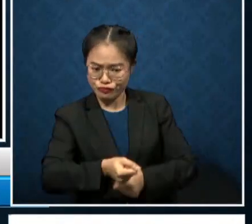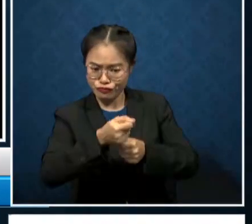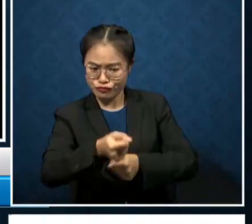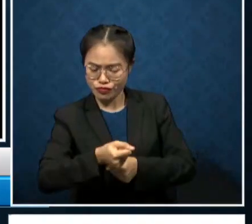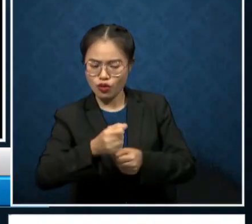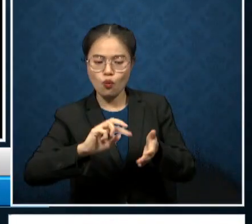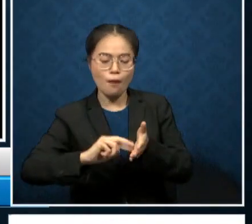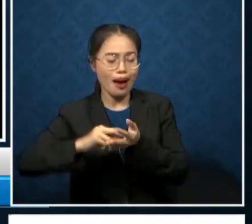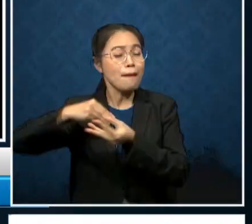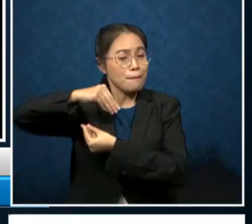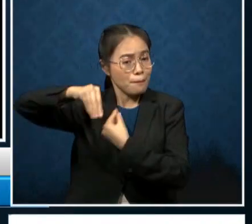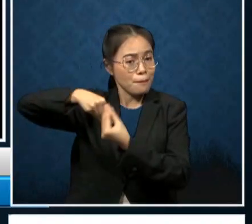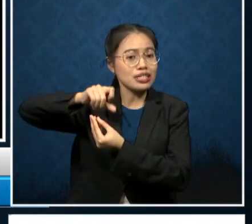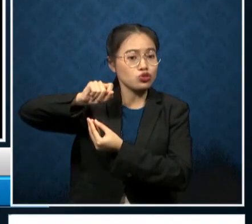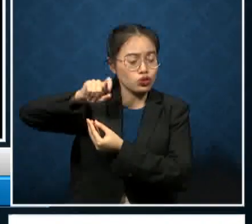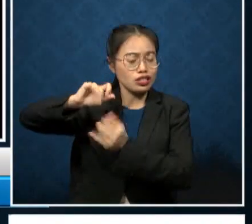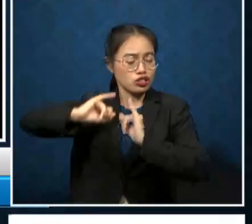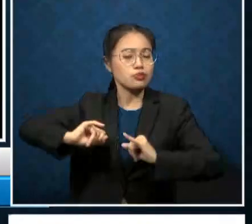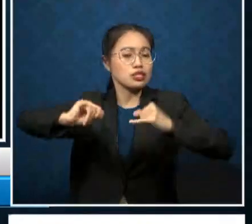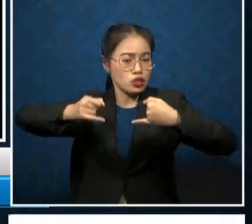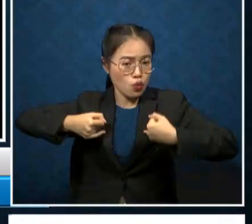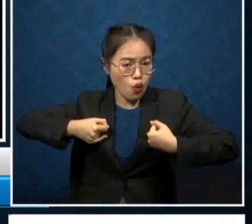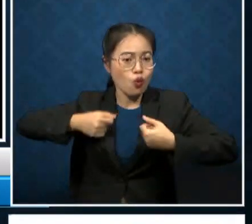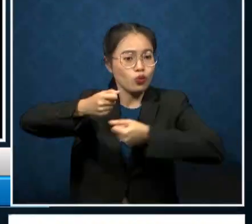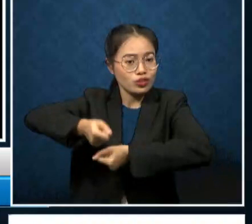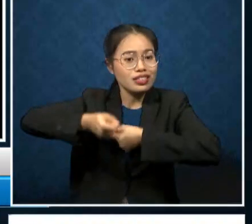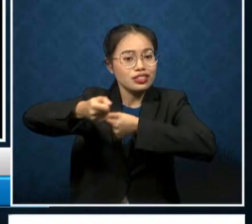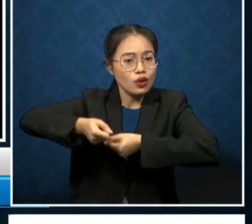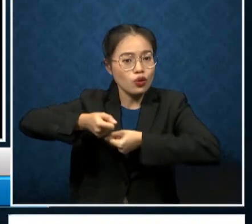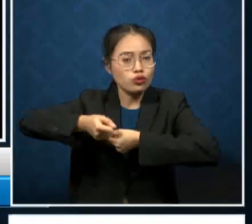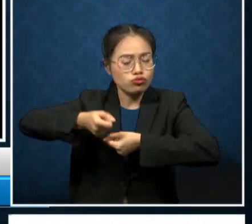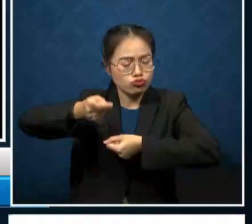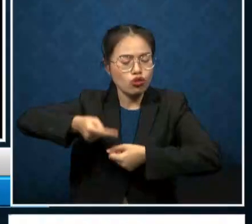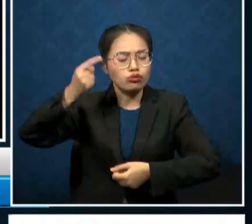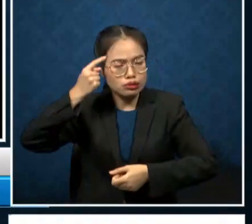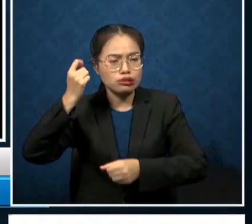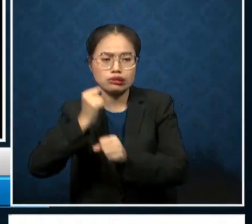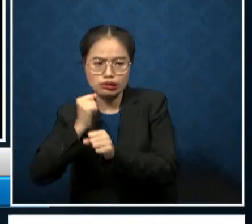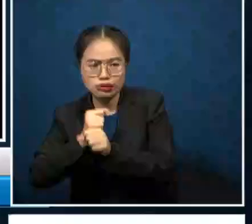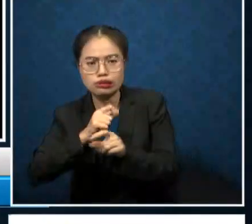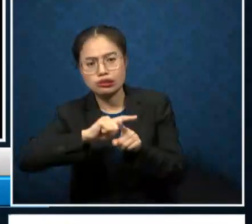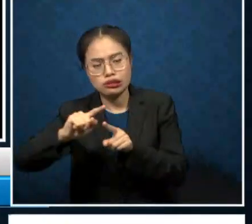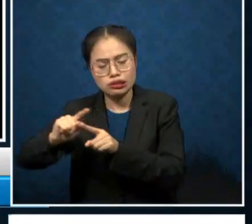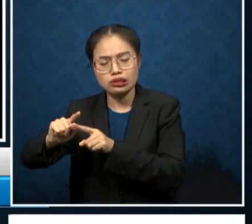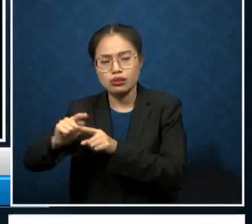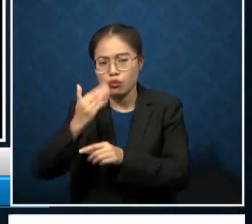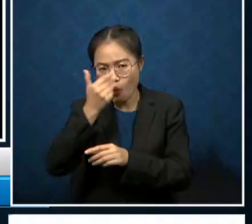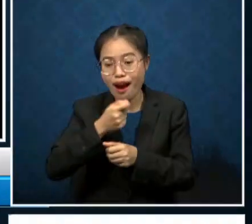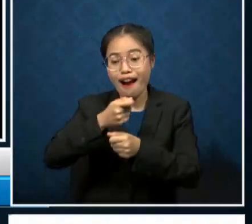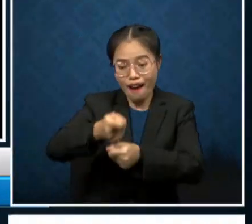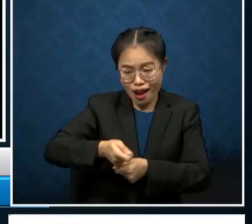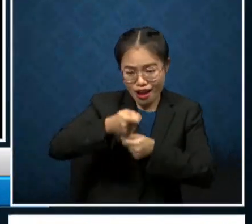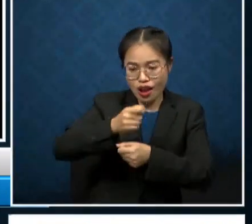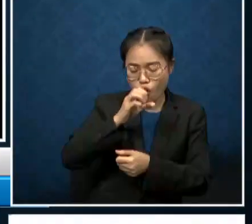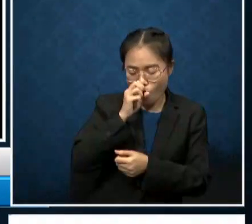หนึ่งที่เจ้าของธุรกิจนั้นคือเกษตรกรต้องเป็นนักธุรกิจต้องเป็นผู้ประกอบการธุรกิจเพราะภาคเกษตรเนี่ยถ้ามองมอง